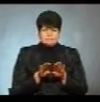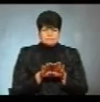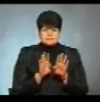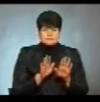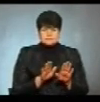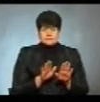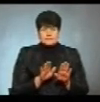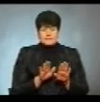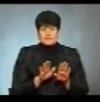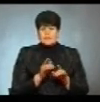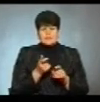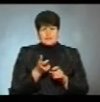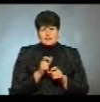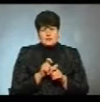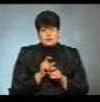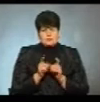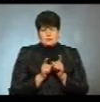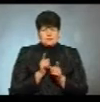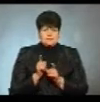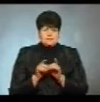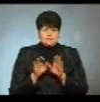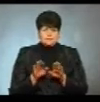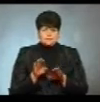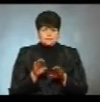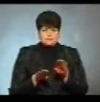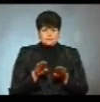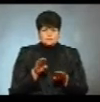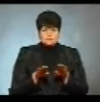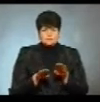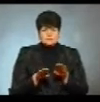Тобто, незначно змінилась шальки Терес